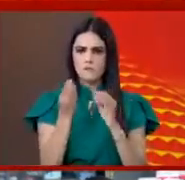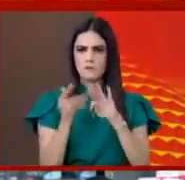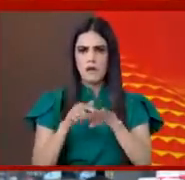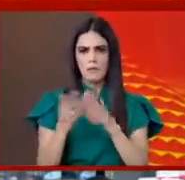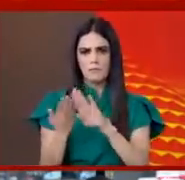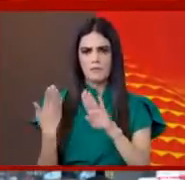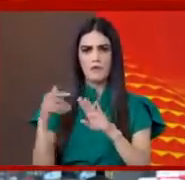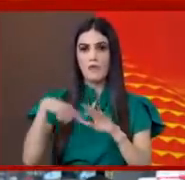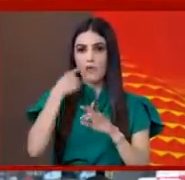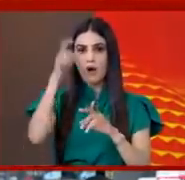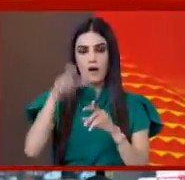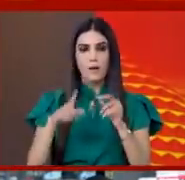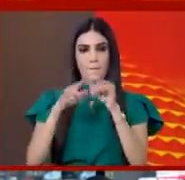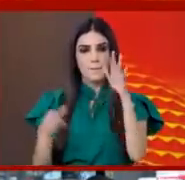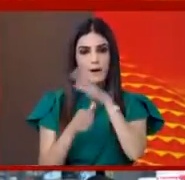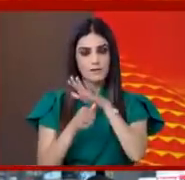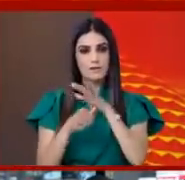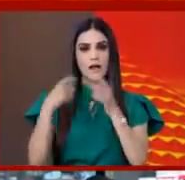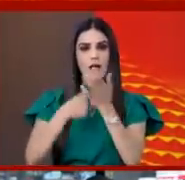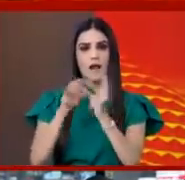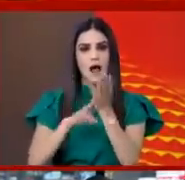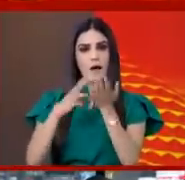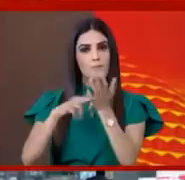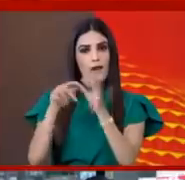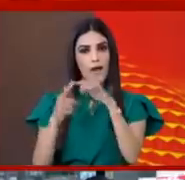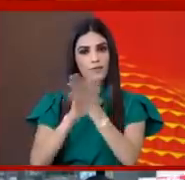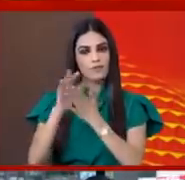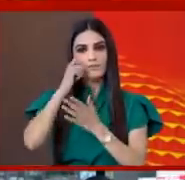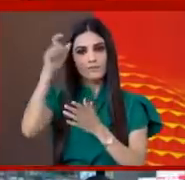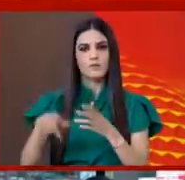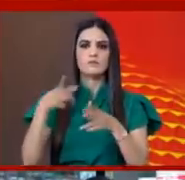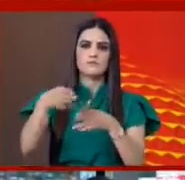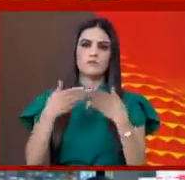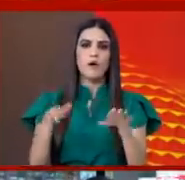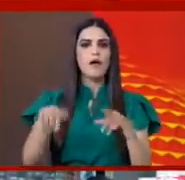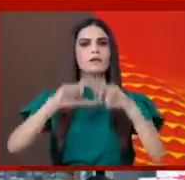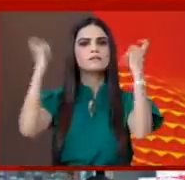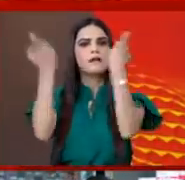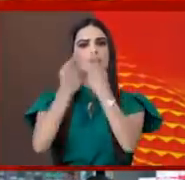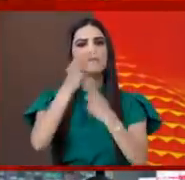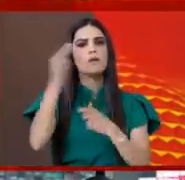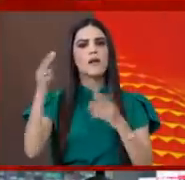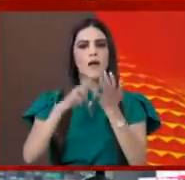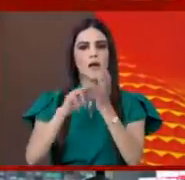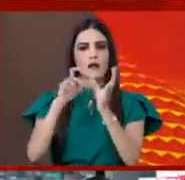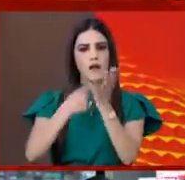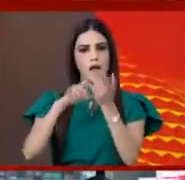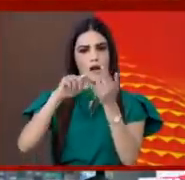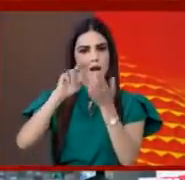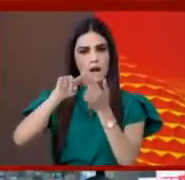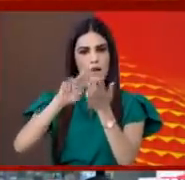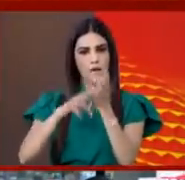पहले राष्ट्रपति रामनाथ कोविंद ने इसका उद्घाटन किया। इस स्टेडियम का नाम नरेंद्र मोदी स्टेडियम रखा गया